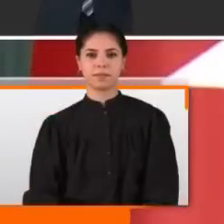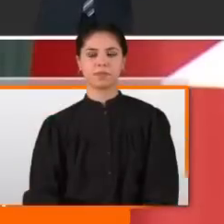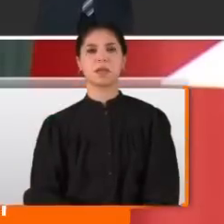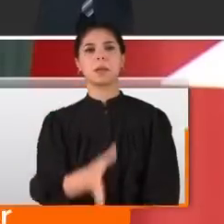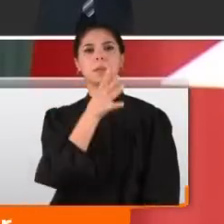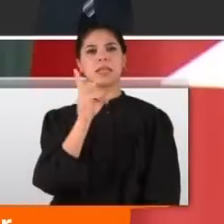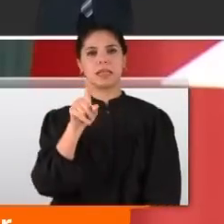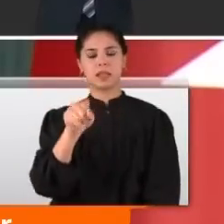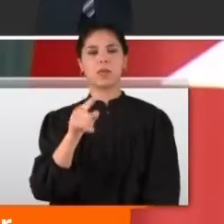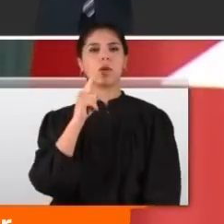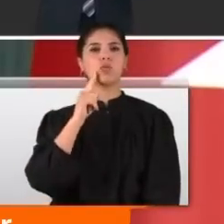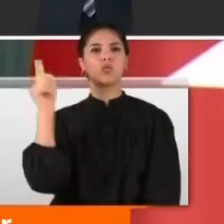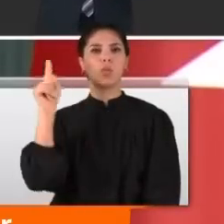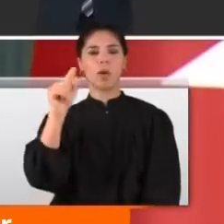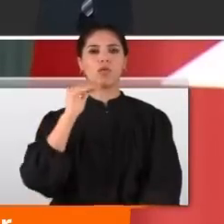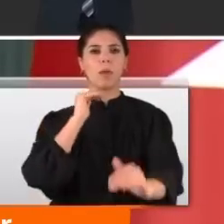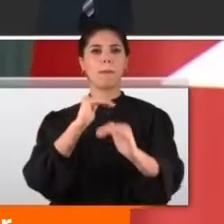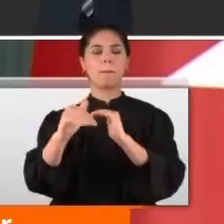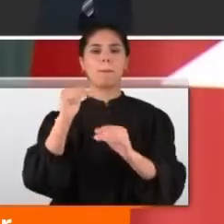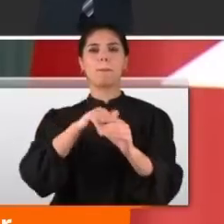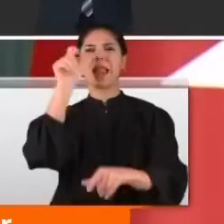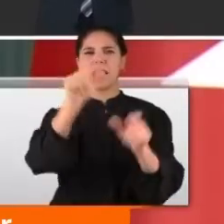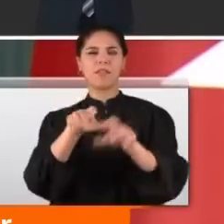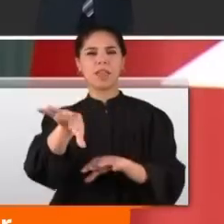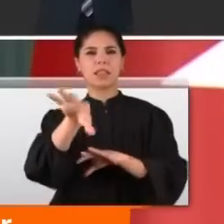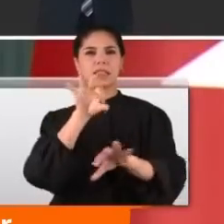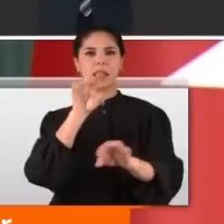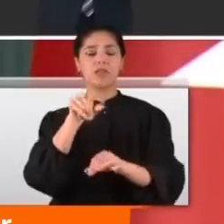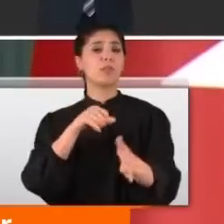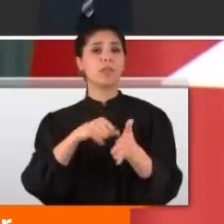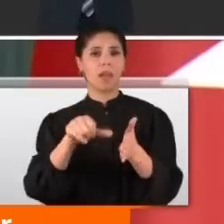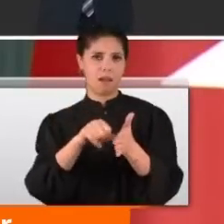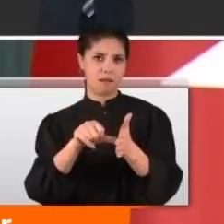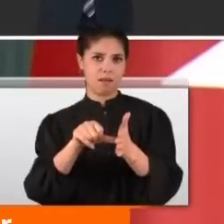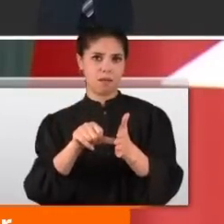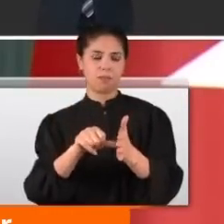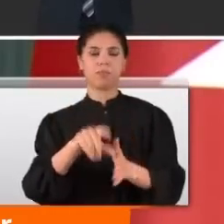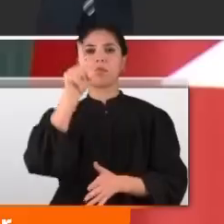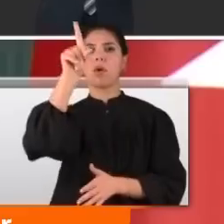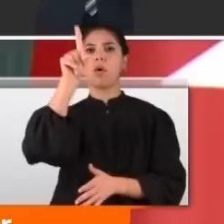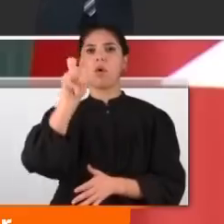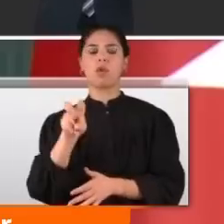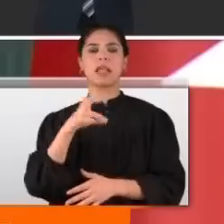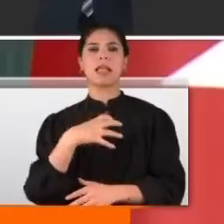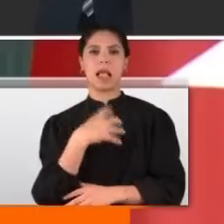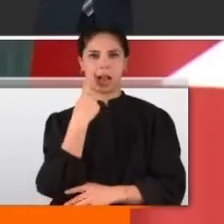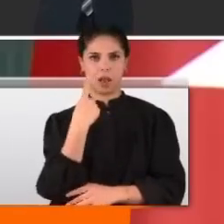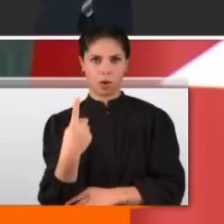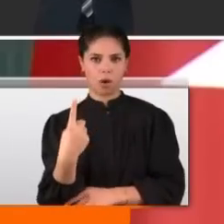Bilindiği gibi Cumhurbaşkanı ve milletvekili seçimlerinin normal tarihi 18